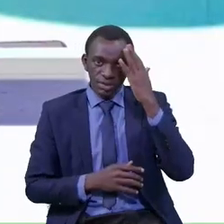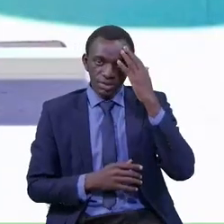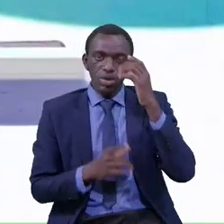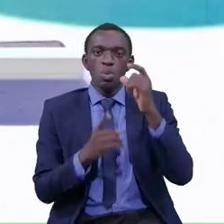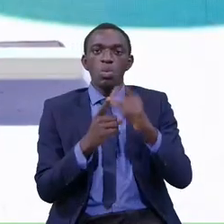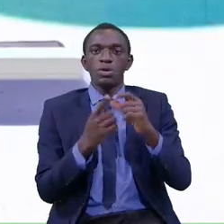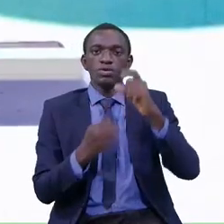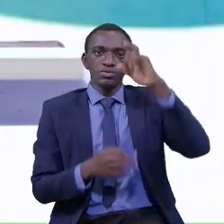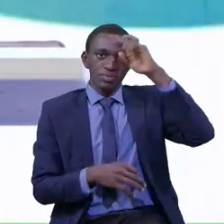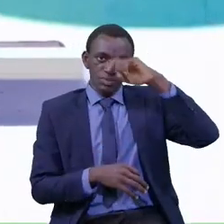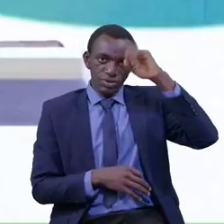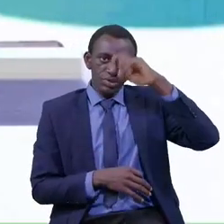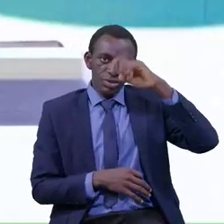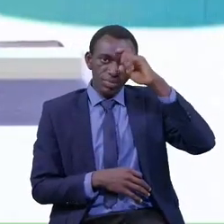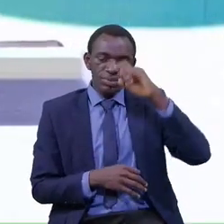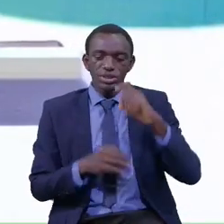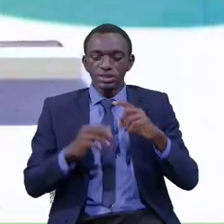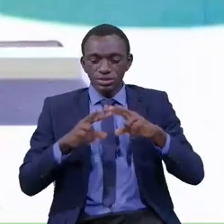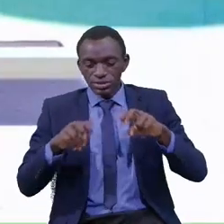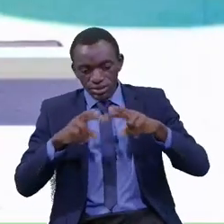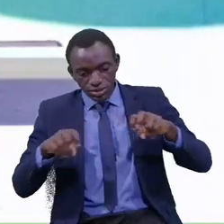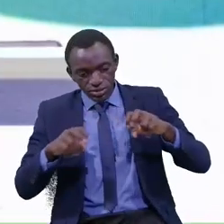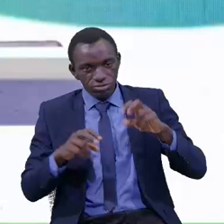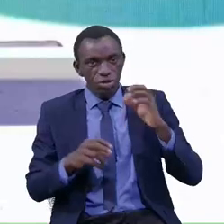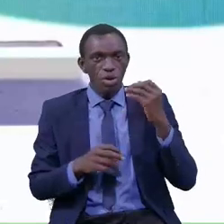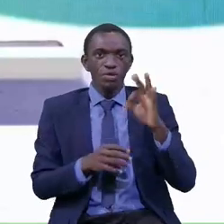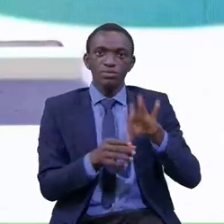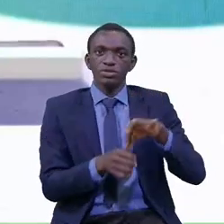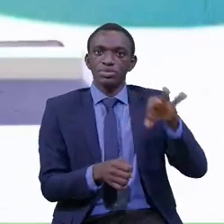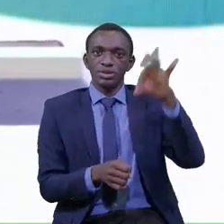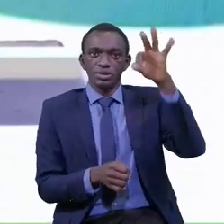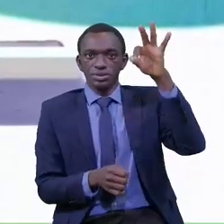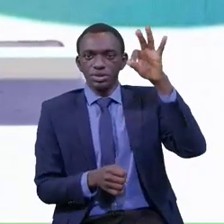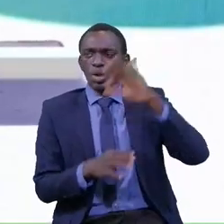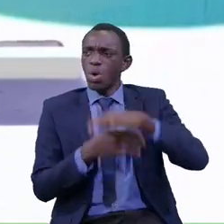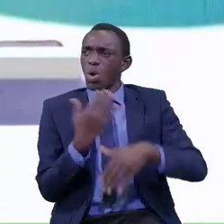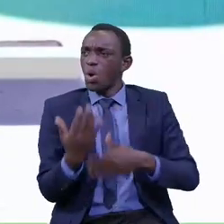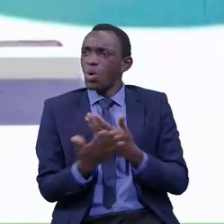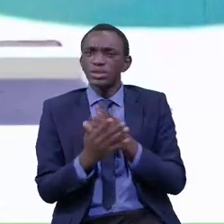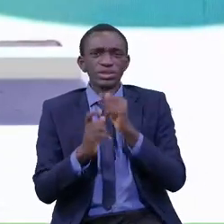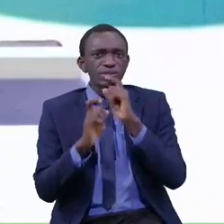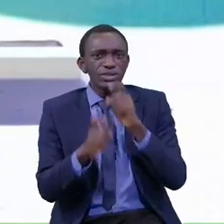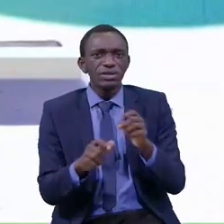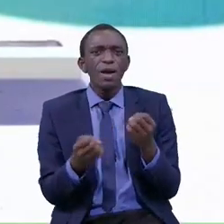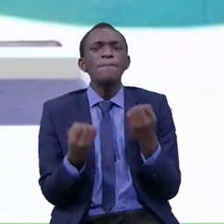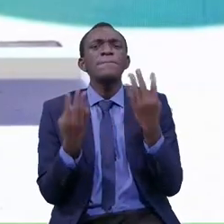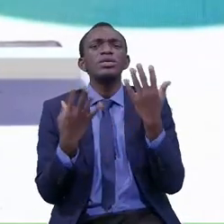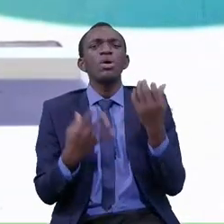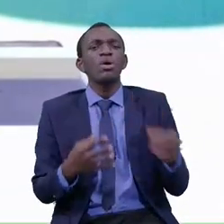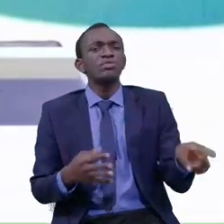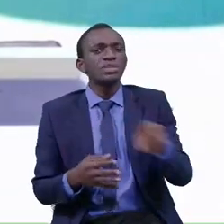de sagesse, discernement des esprits, très don, combien peux-tu en